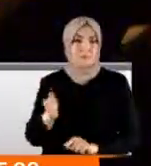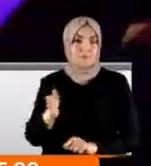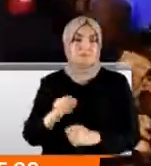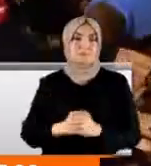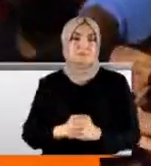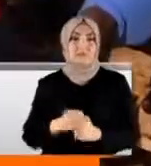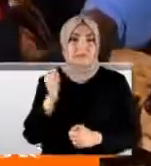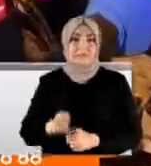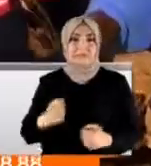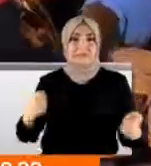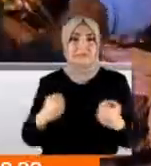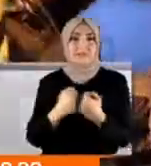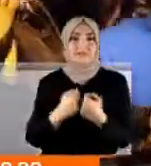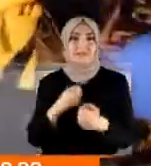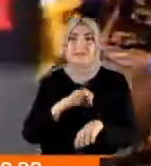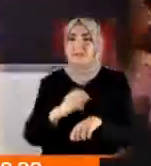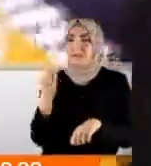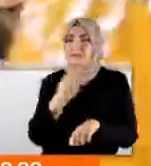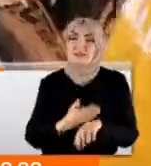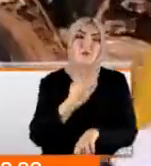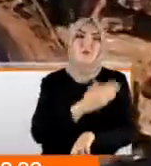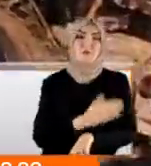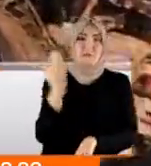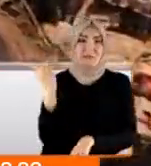Aslında kaza dakikalar öncesinden geliyorum demişti.